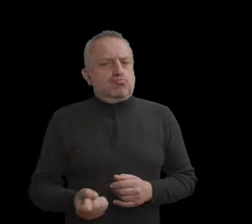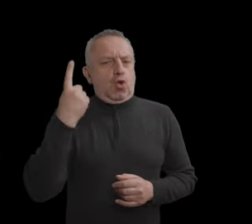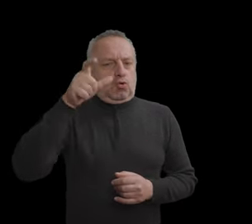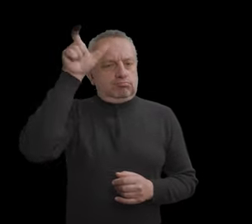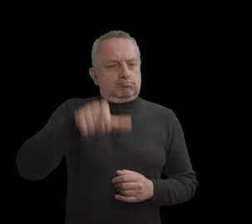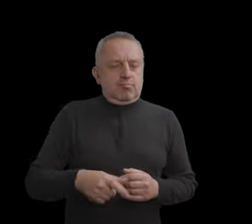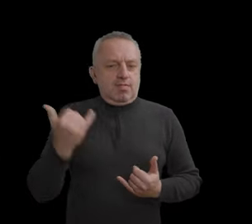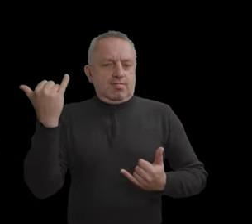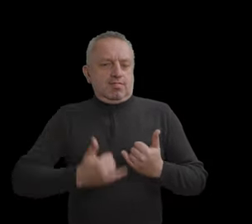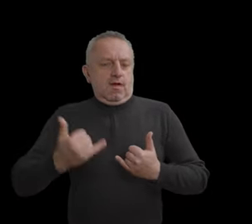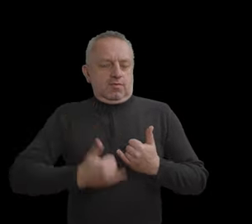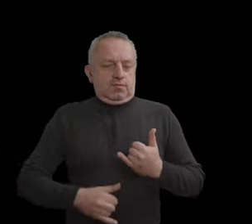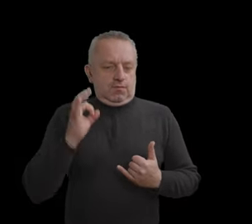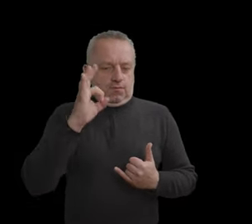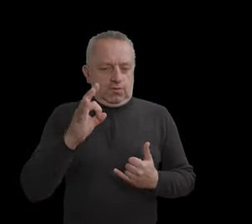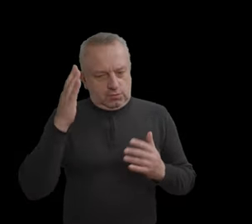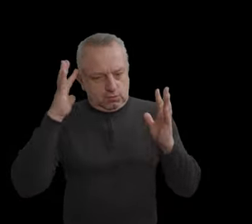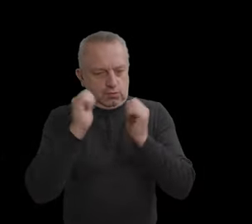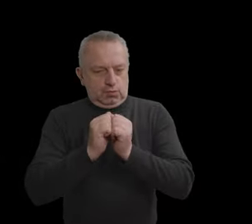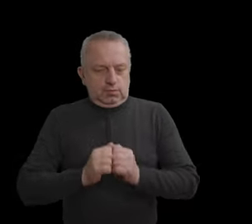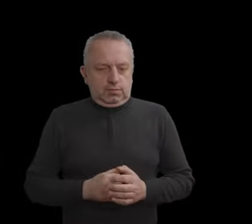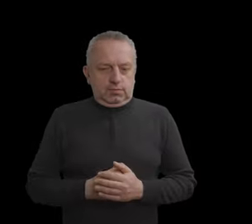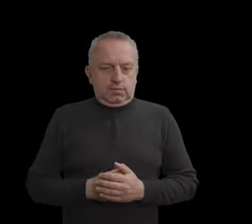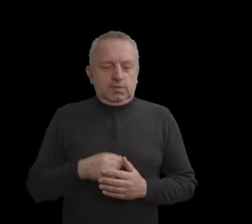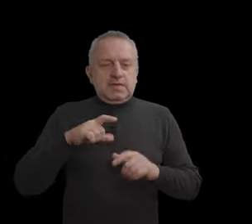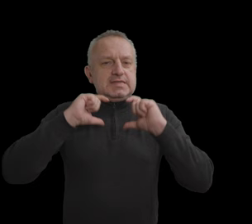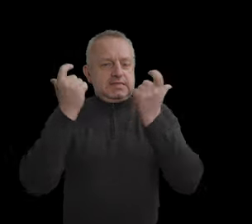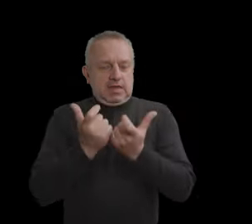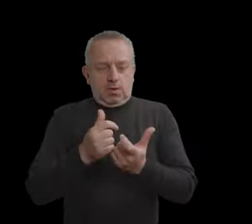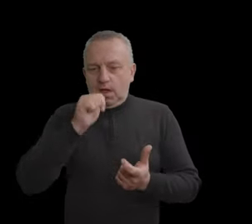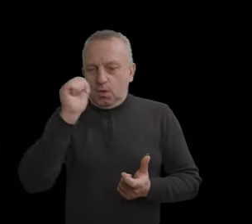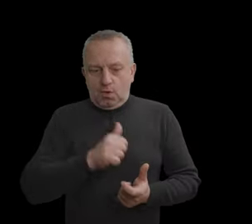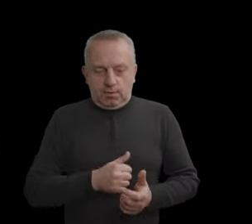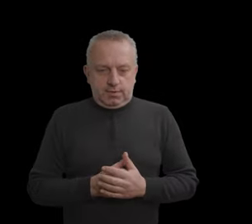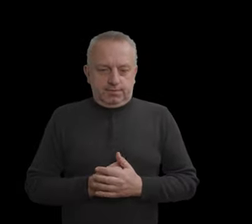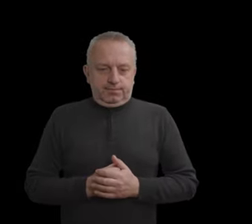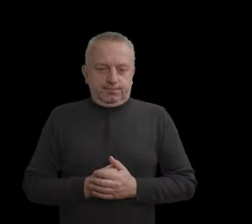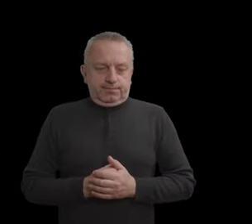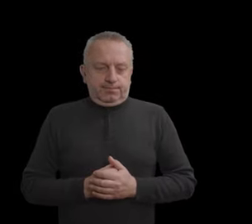prekursor przemysłu naftowego nie tylko w Galicji, ale również w całej Europie.